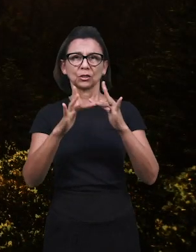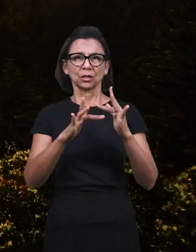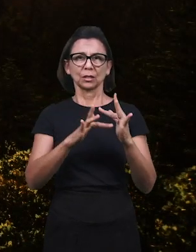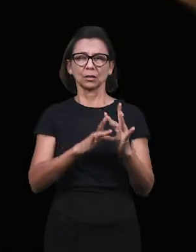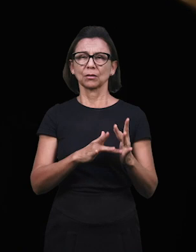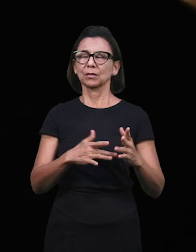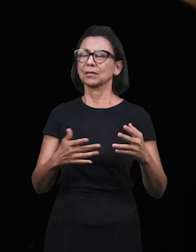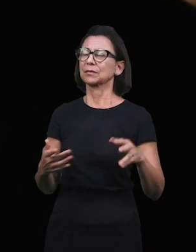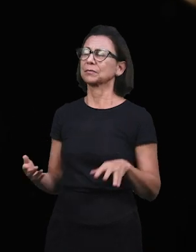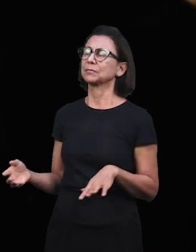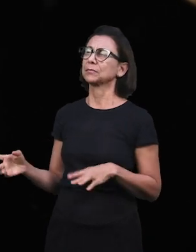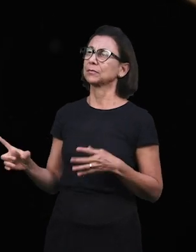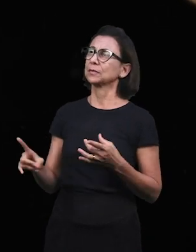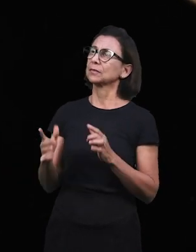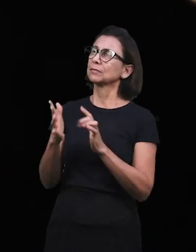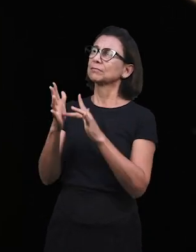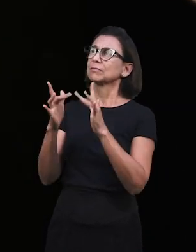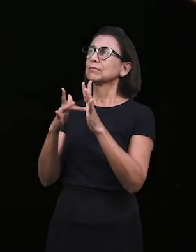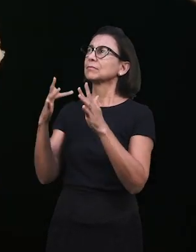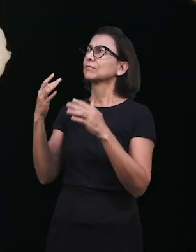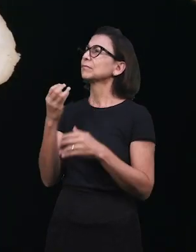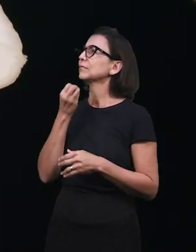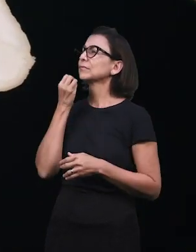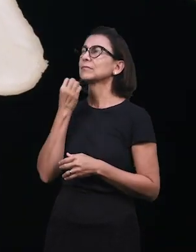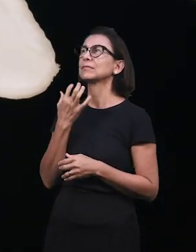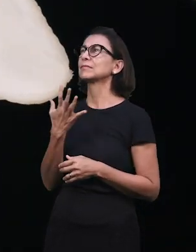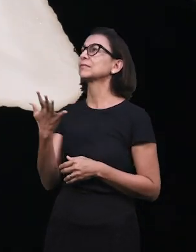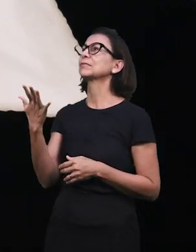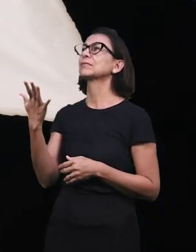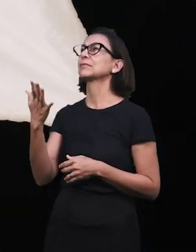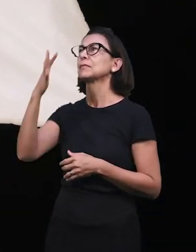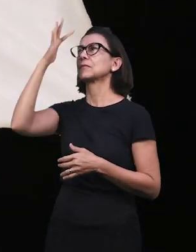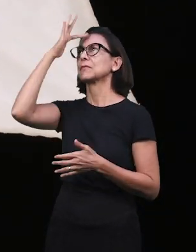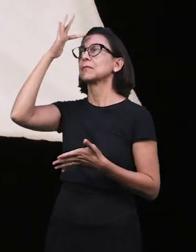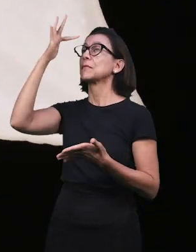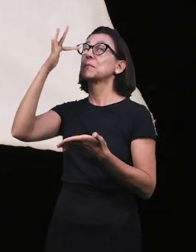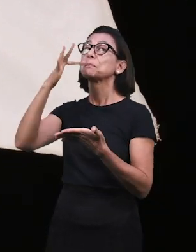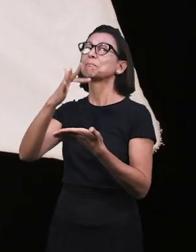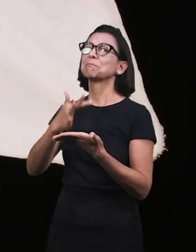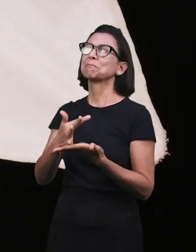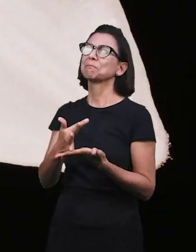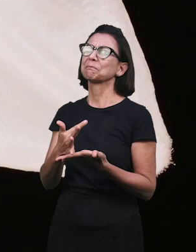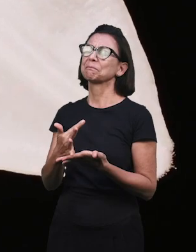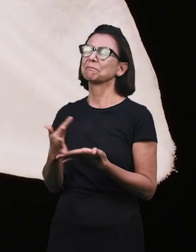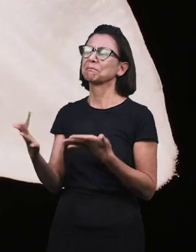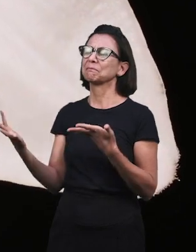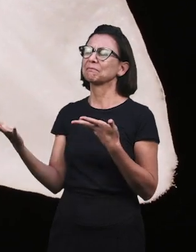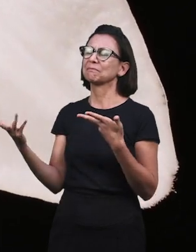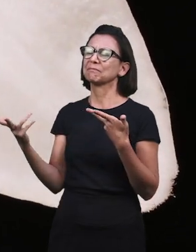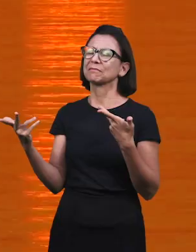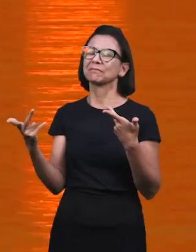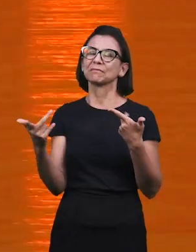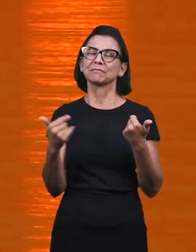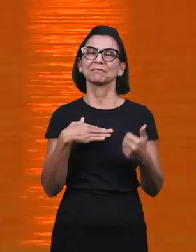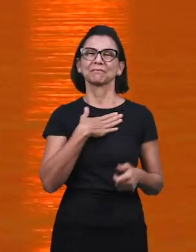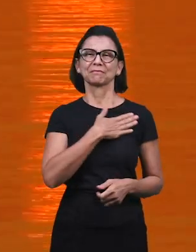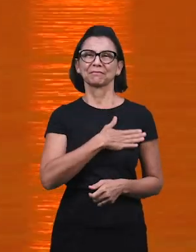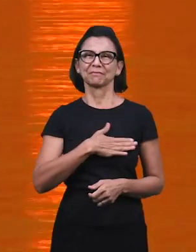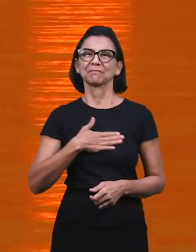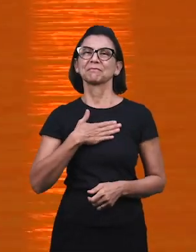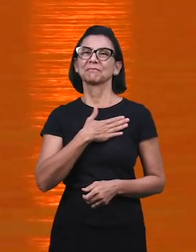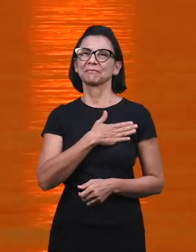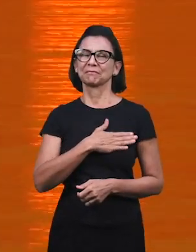porvir. Nome bom, doce a fé,